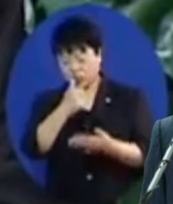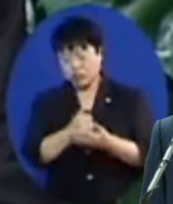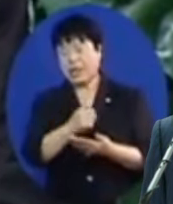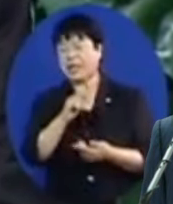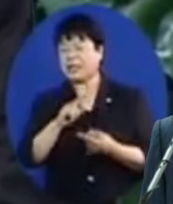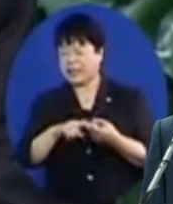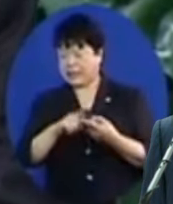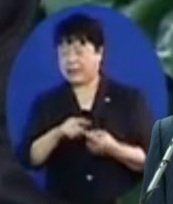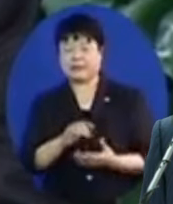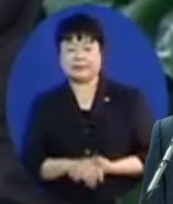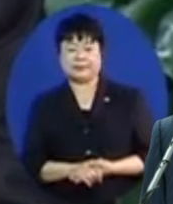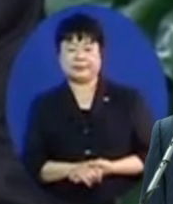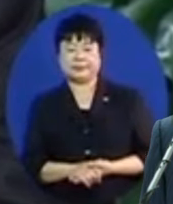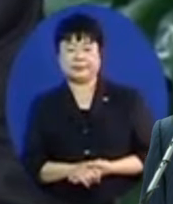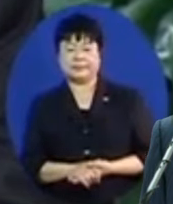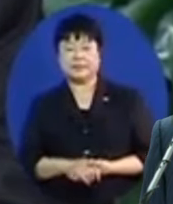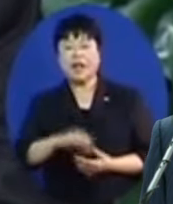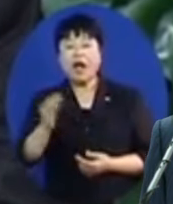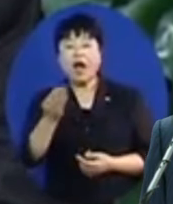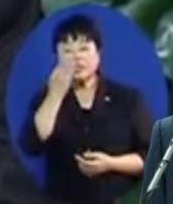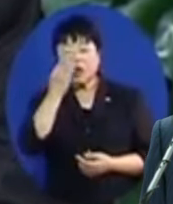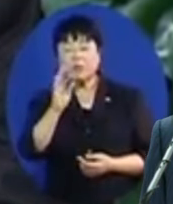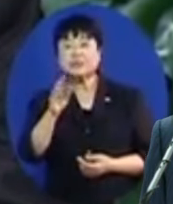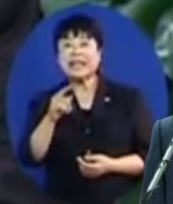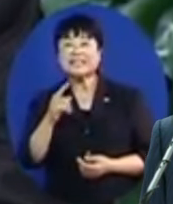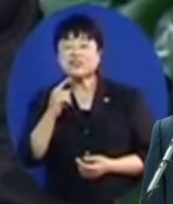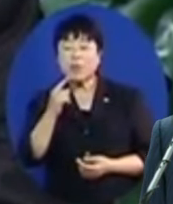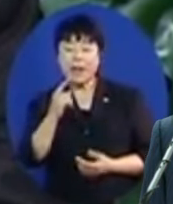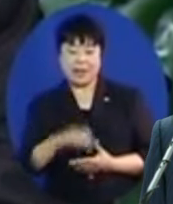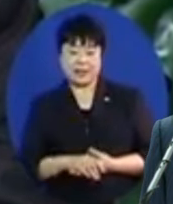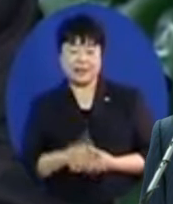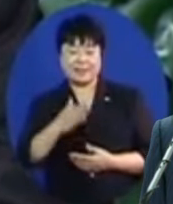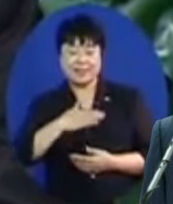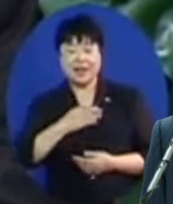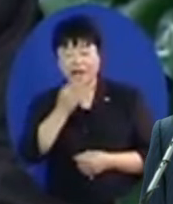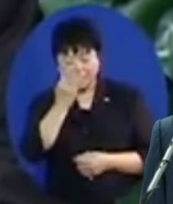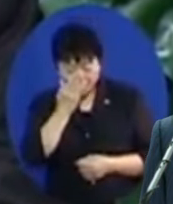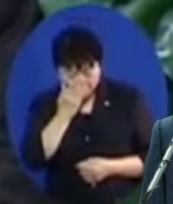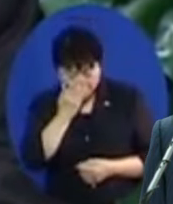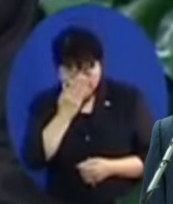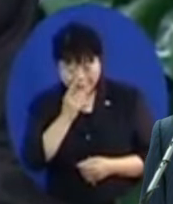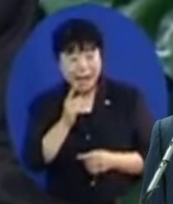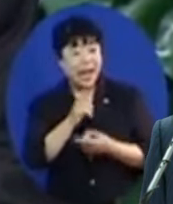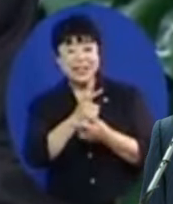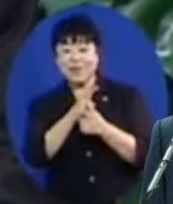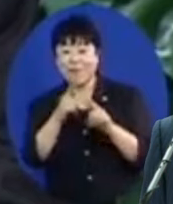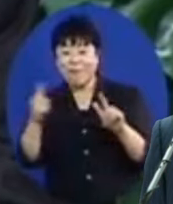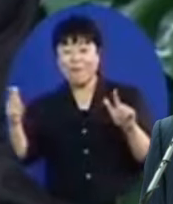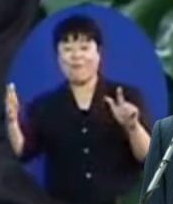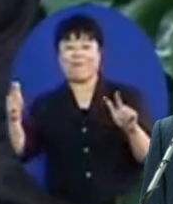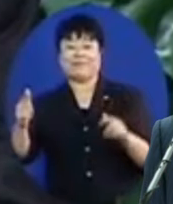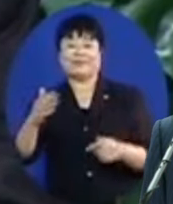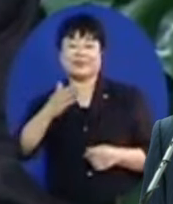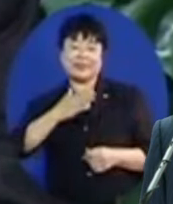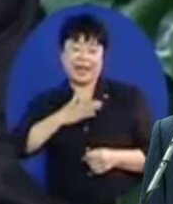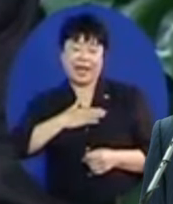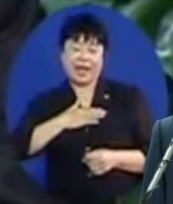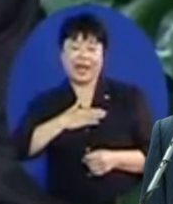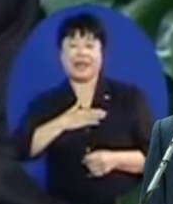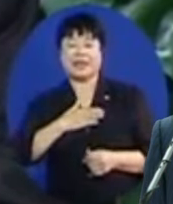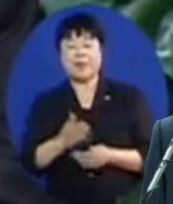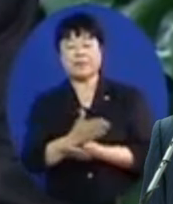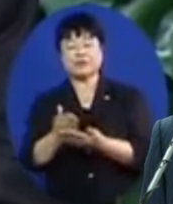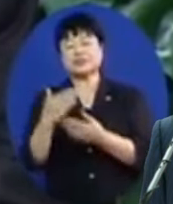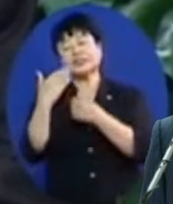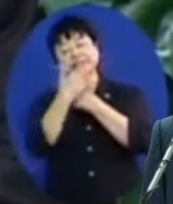됩니다. 그러자 성 프란시스는 제자를 가만히 내다보면서 내가 겸손해서 그렇게 말하는 것이 아니다. 내게 베풀어